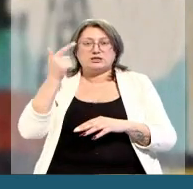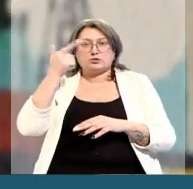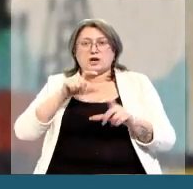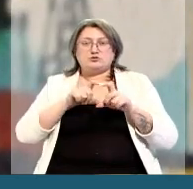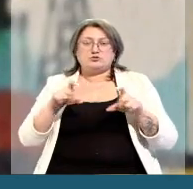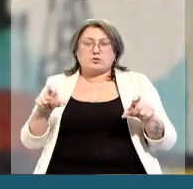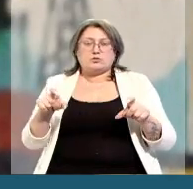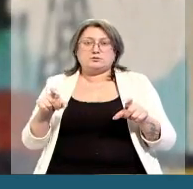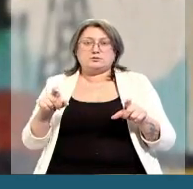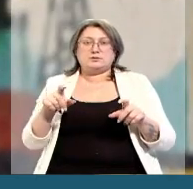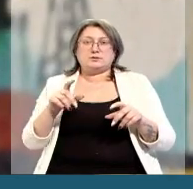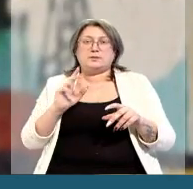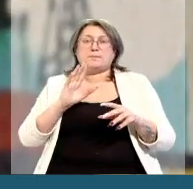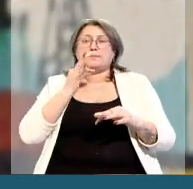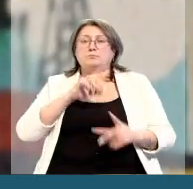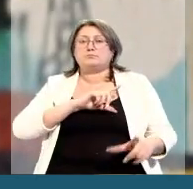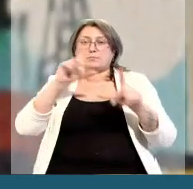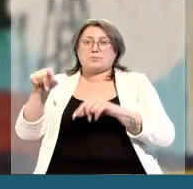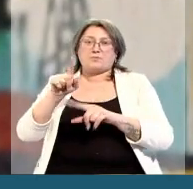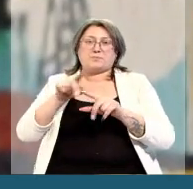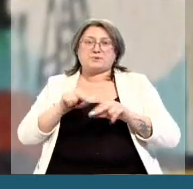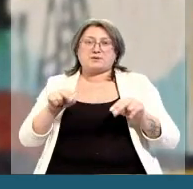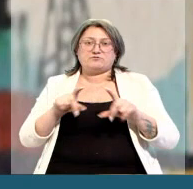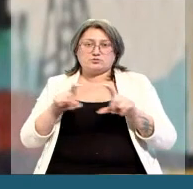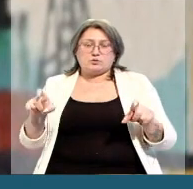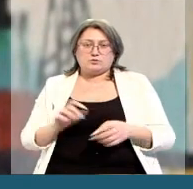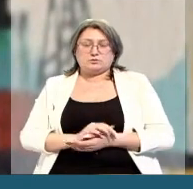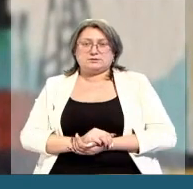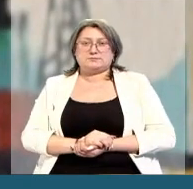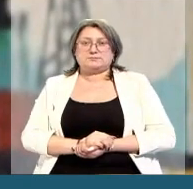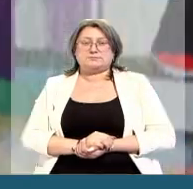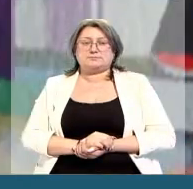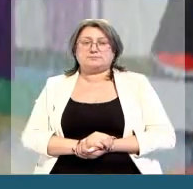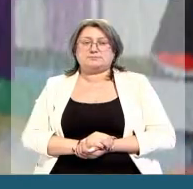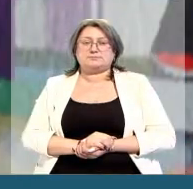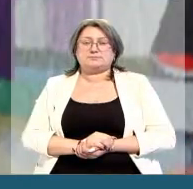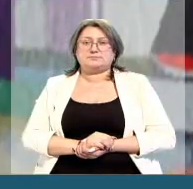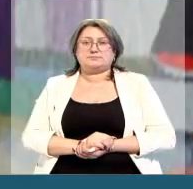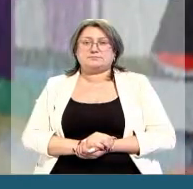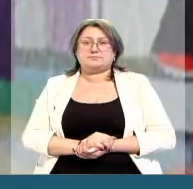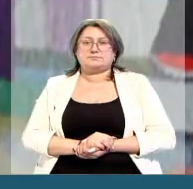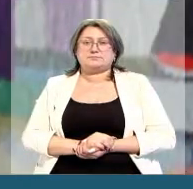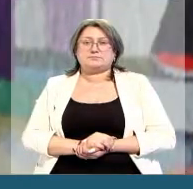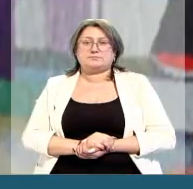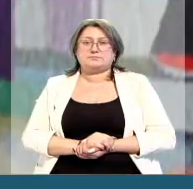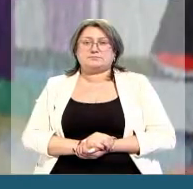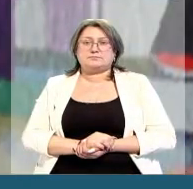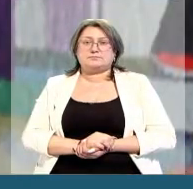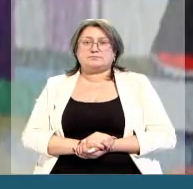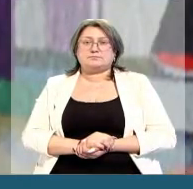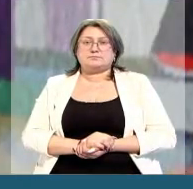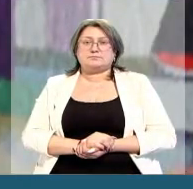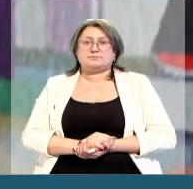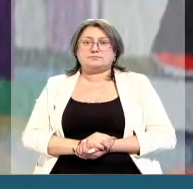өзара кәсіби өзара әрекеттерін кеңейту болып табылады. Жоспар бойынша оқу жылының екінші